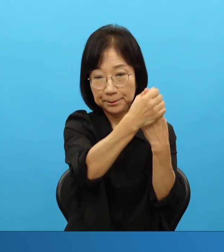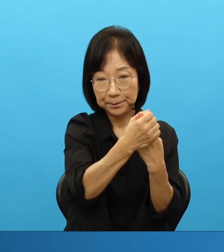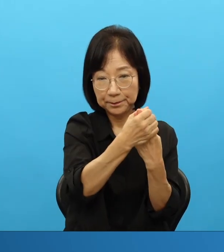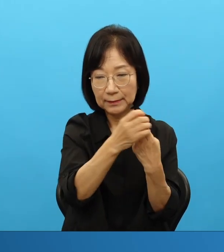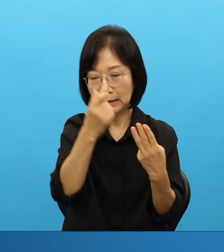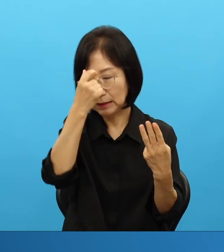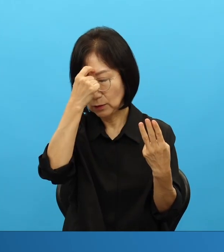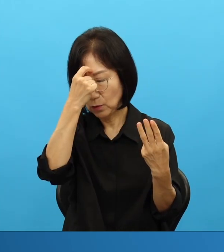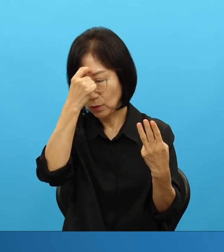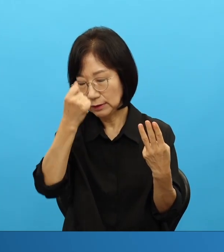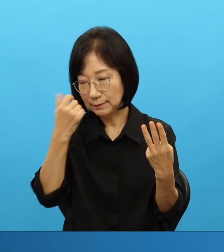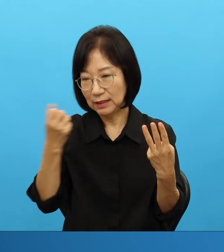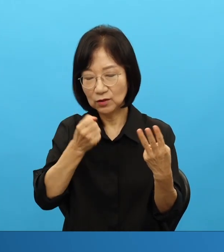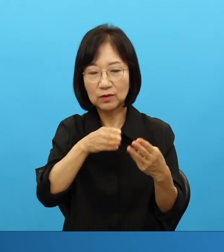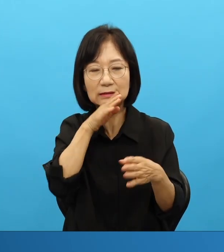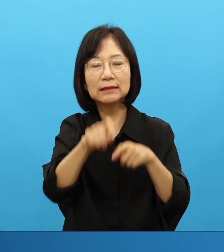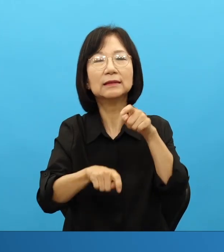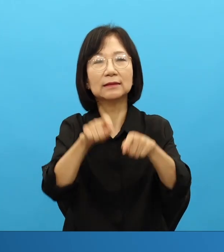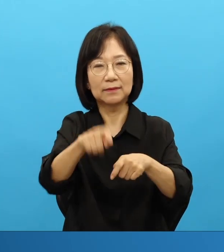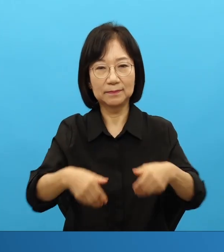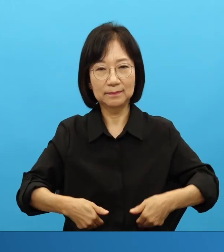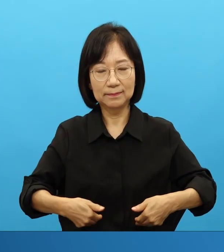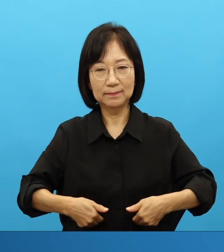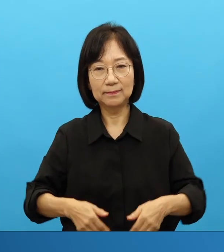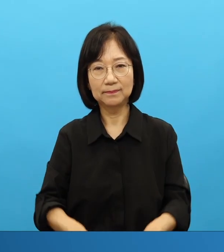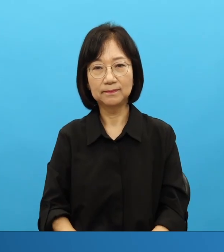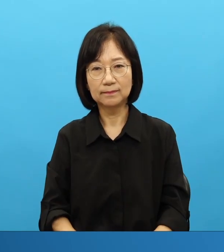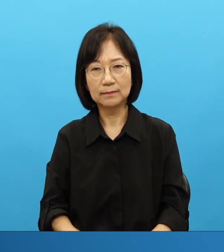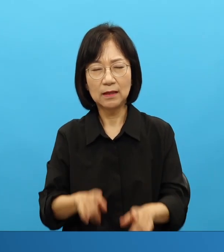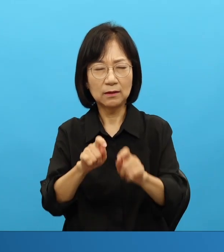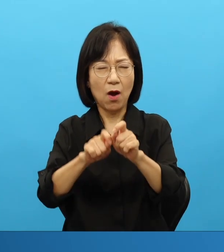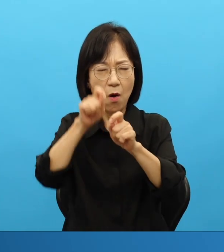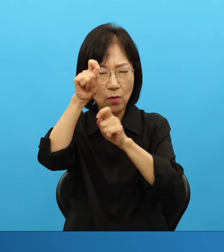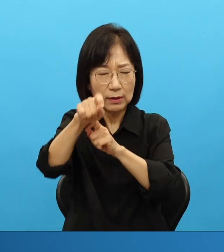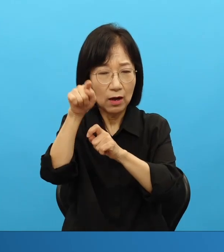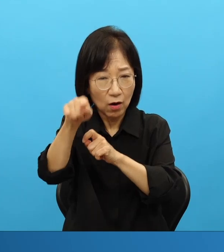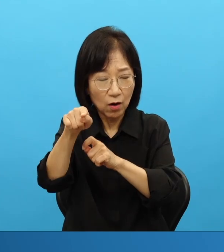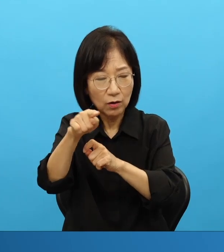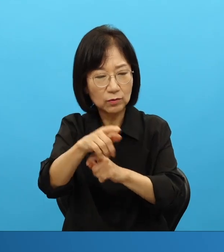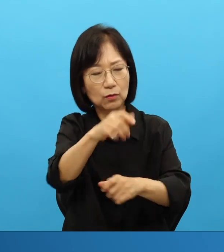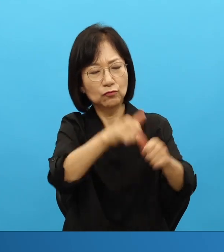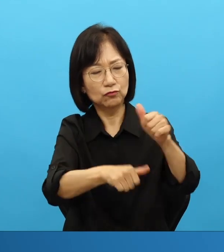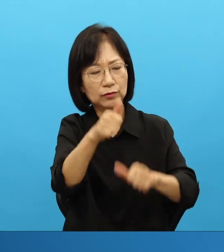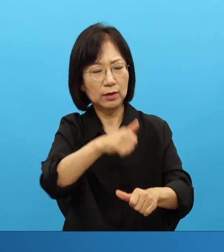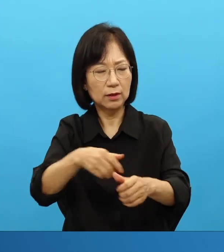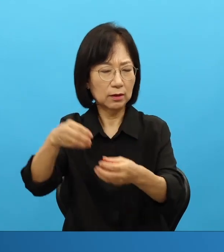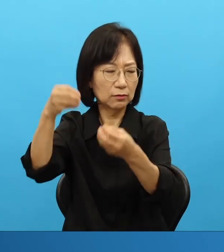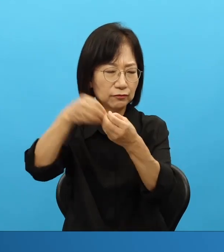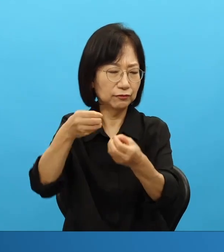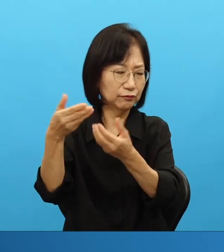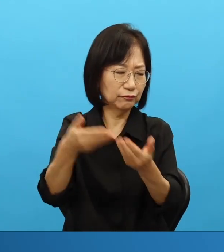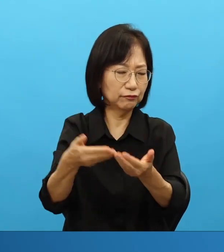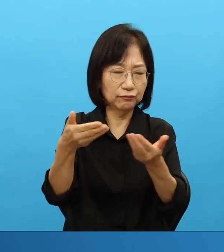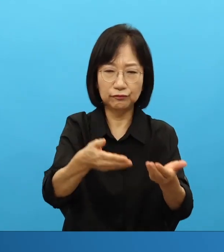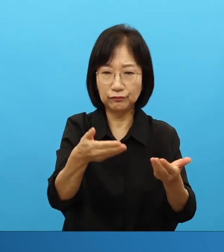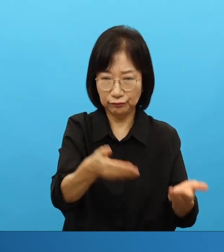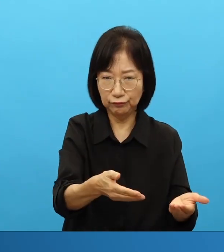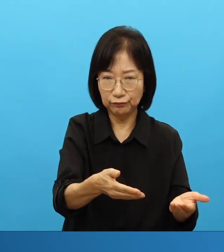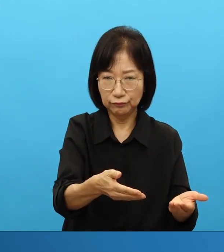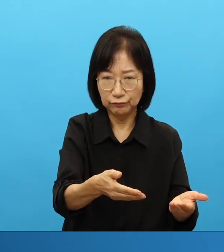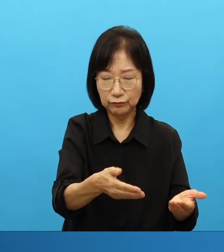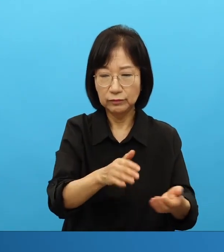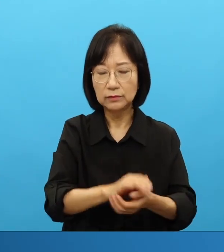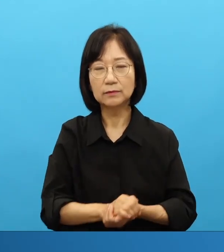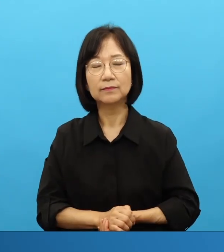겁니다. 영원한 것이 후대에게 넘겨지는 미래화 제자가 되는 겁니다. 렘넌트 자체가 여호와의